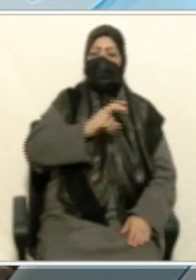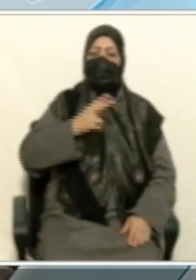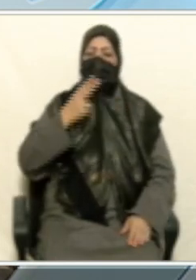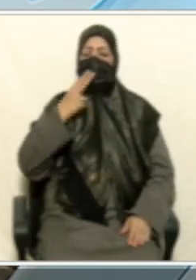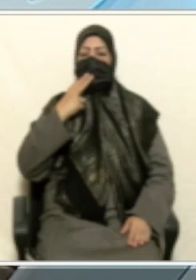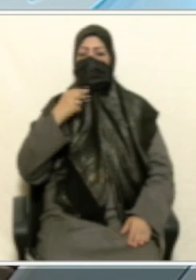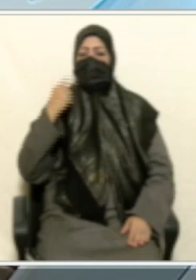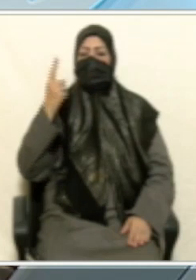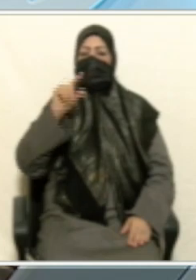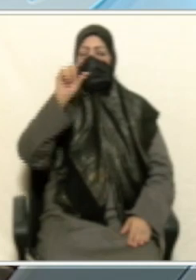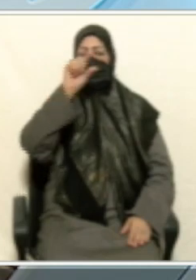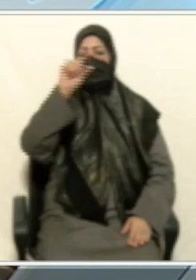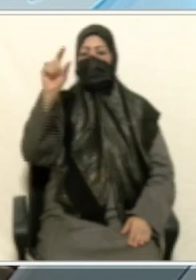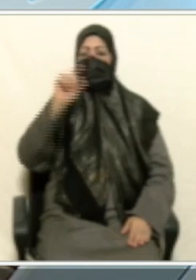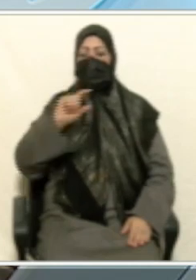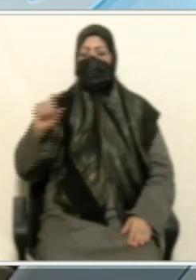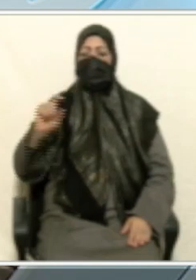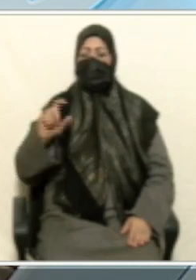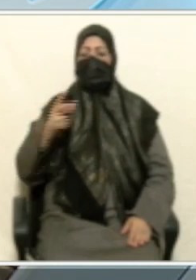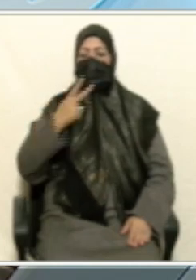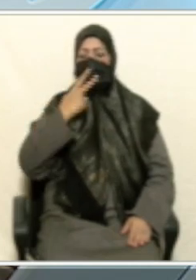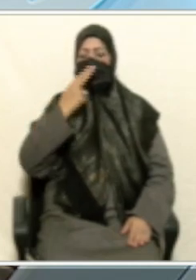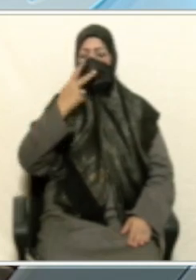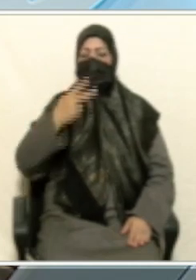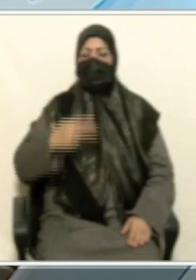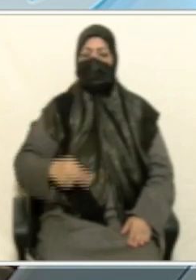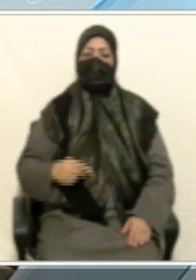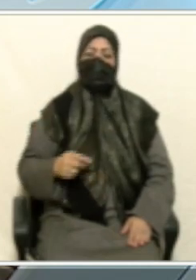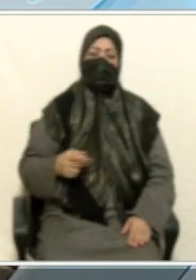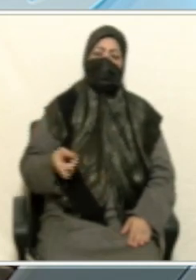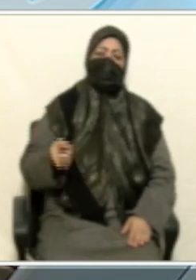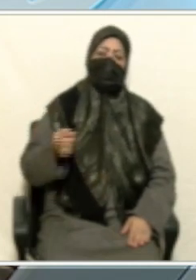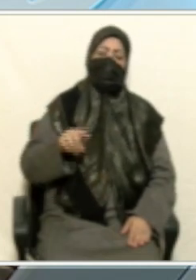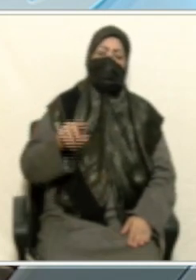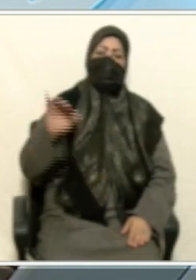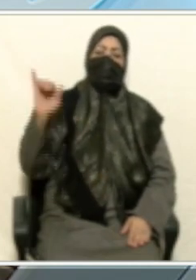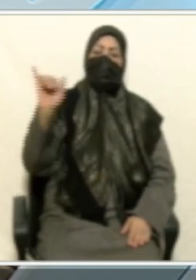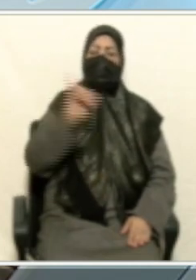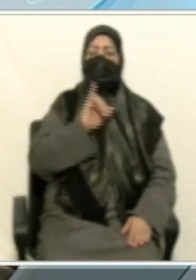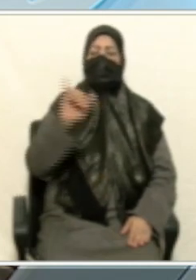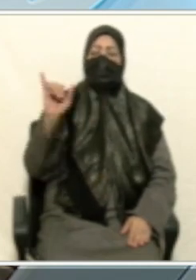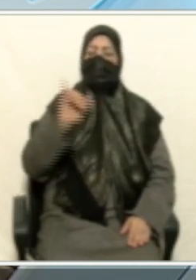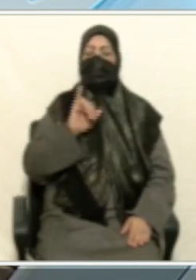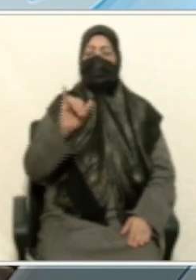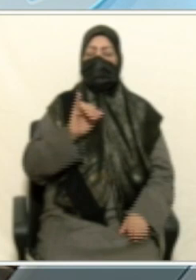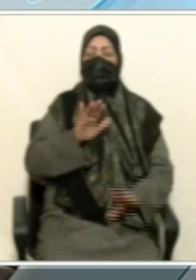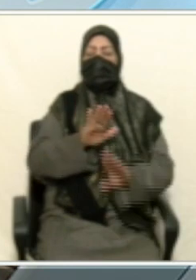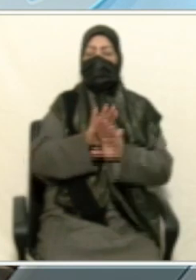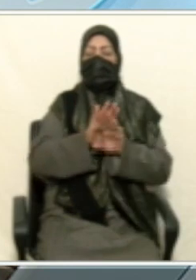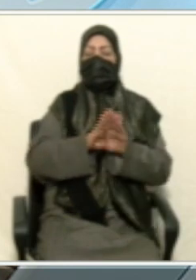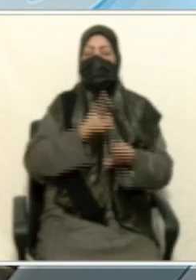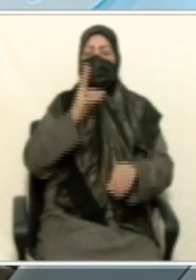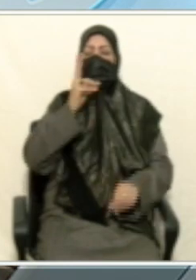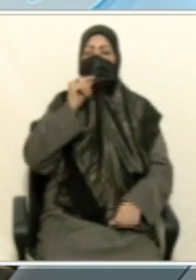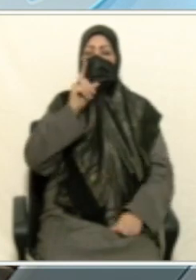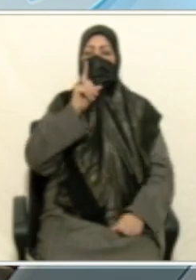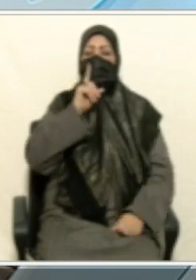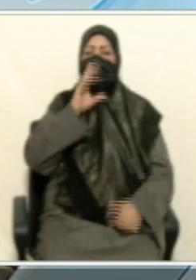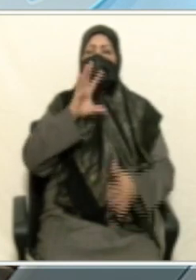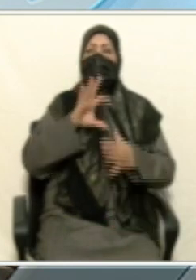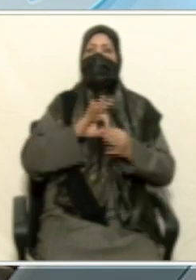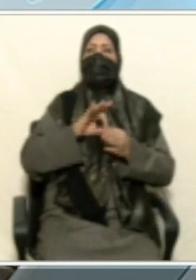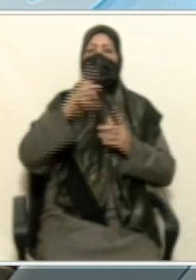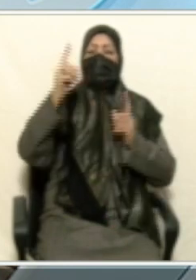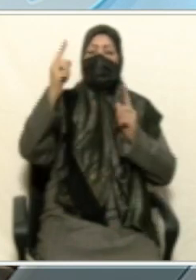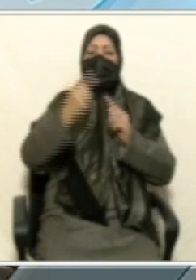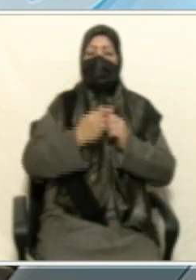ذكر أهمية بر الوالدين وارتباطه بتوحيد الله سبحانه وتعالى. فهذه جريمة